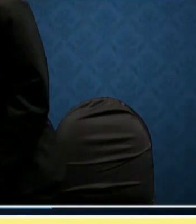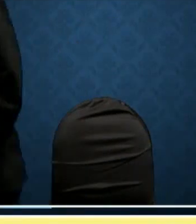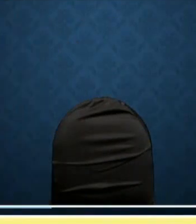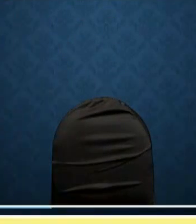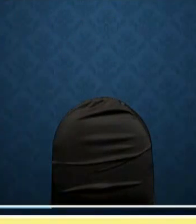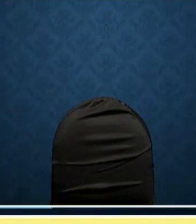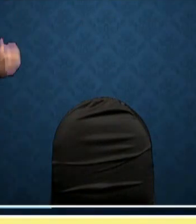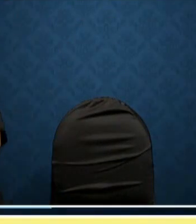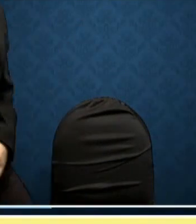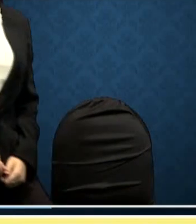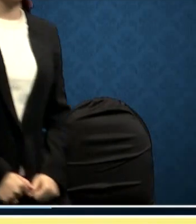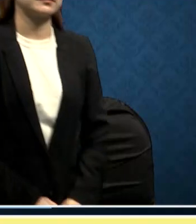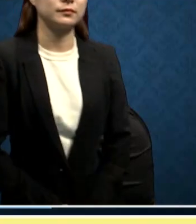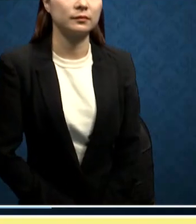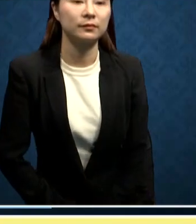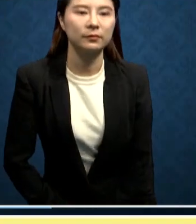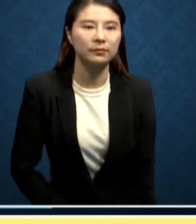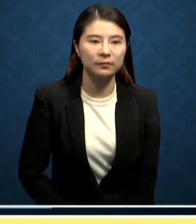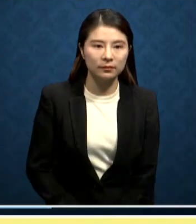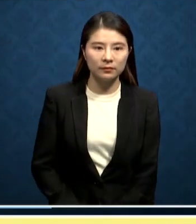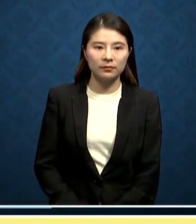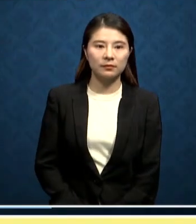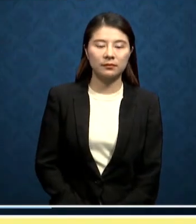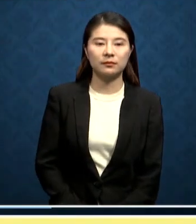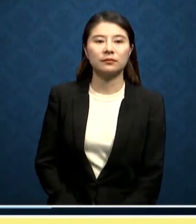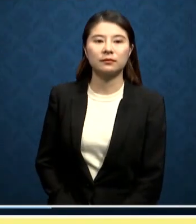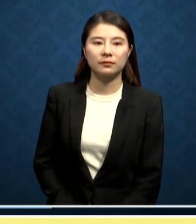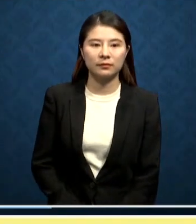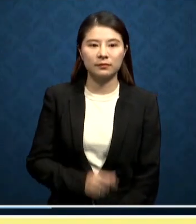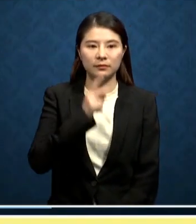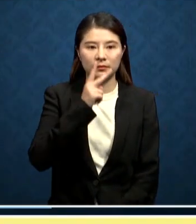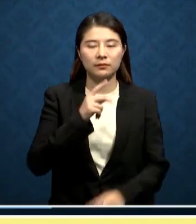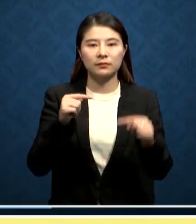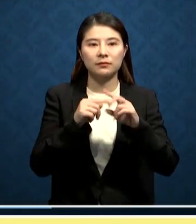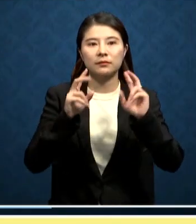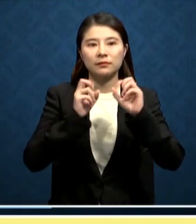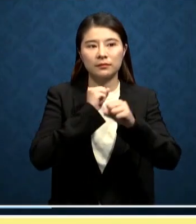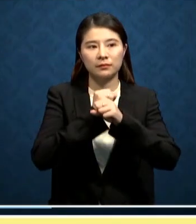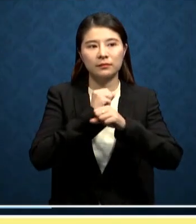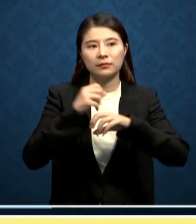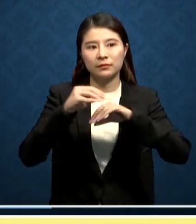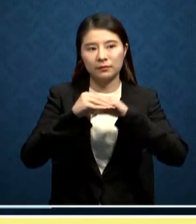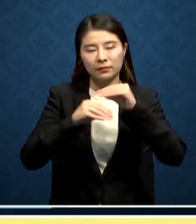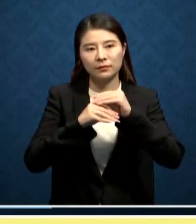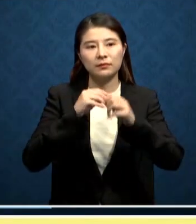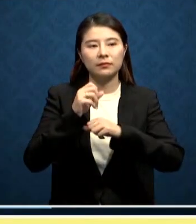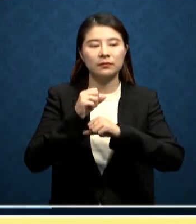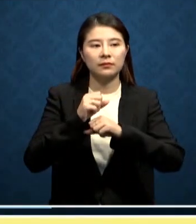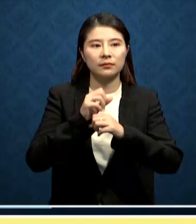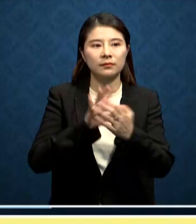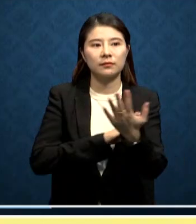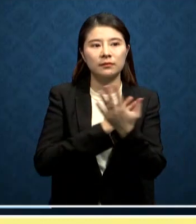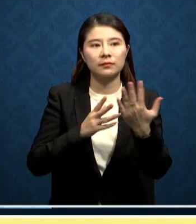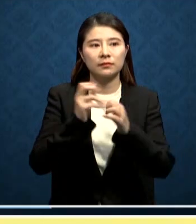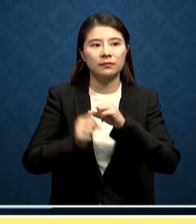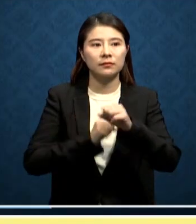การนะเอ่อเรื่องของการบริหารโครงการเนี่ยในปีที่แล้วในปี 64เนี่ยเอ่อ